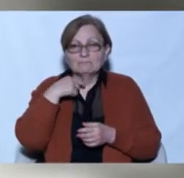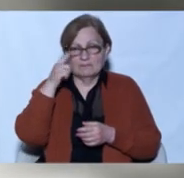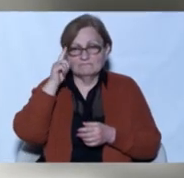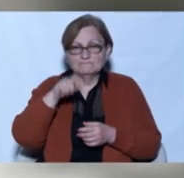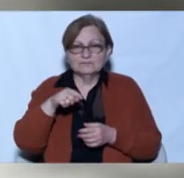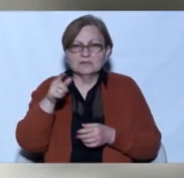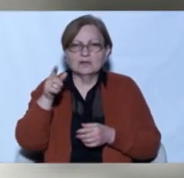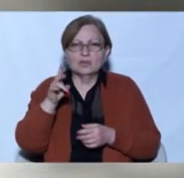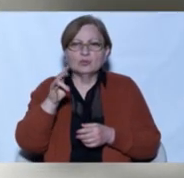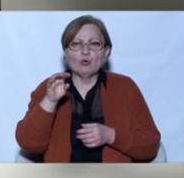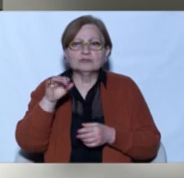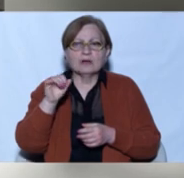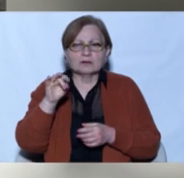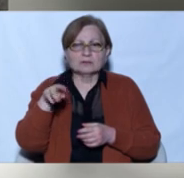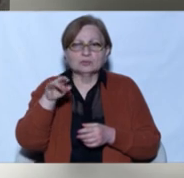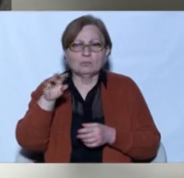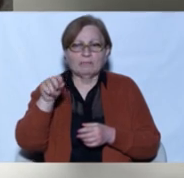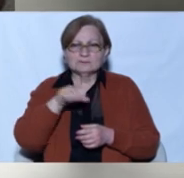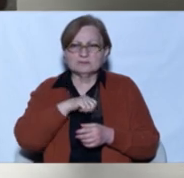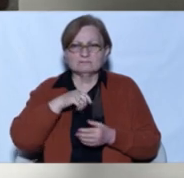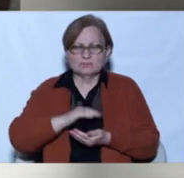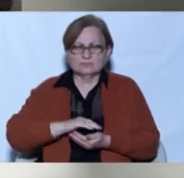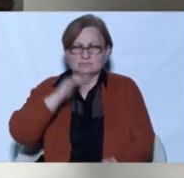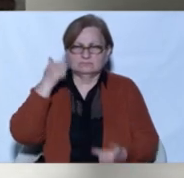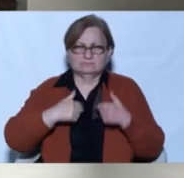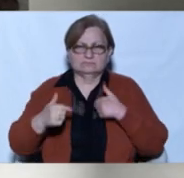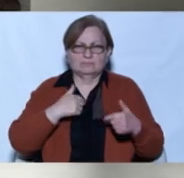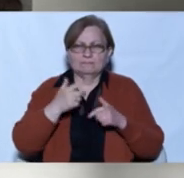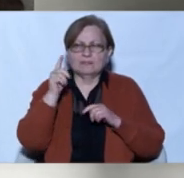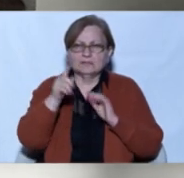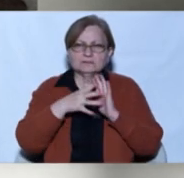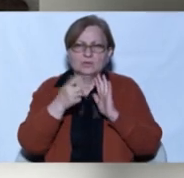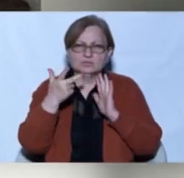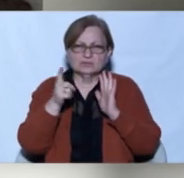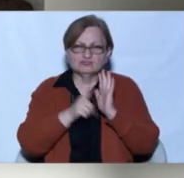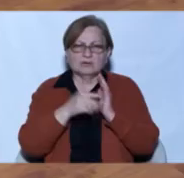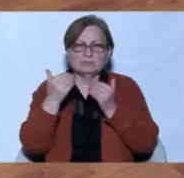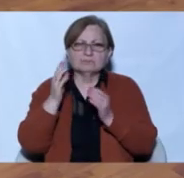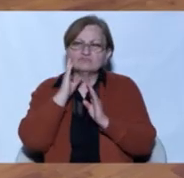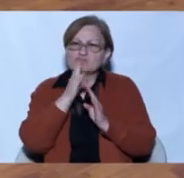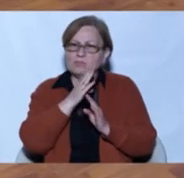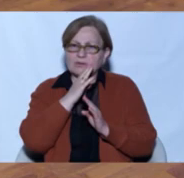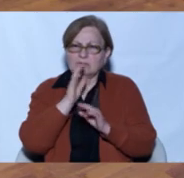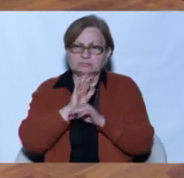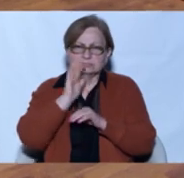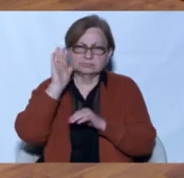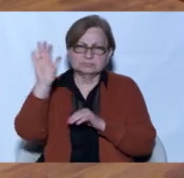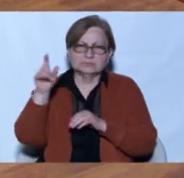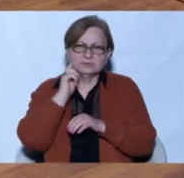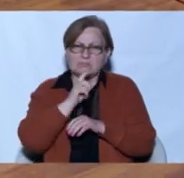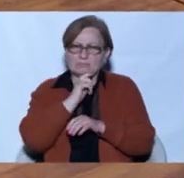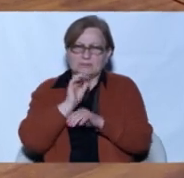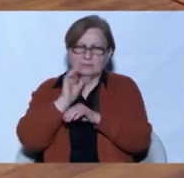დუმბაძეს ჰქონდა ძალიან რთული ბავშვობა. 1927 წლის რეპრესიების შემდეგ მისი მშობლები გადაასახლეს